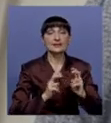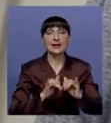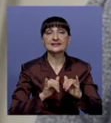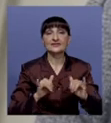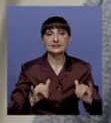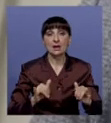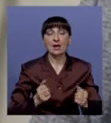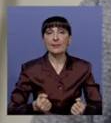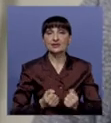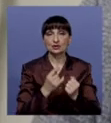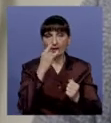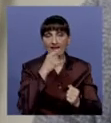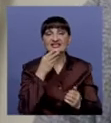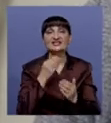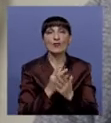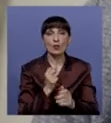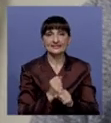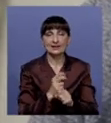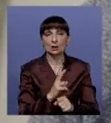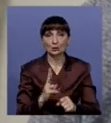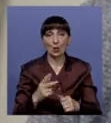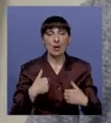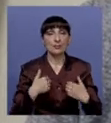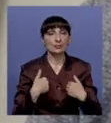и поддержки отечественного производства мы предлагаем